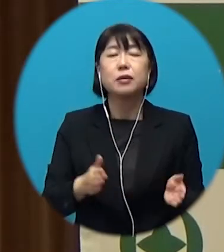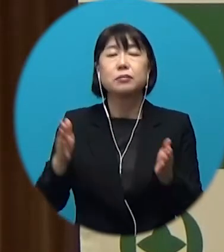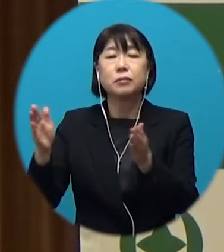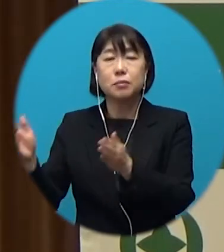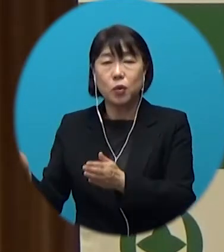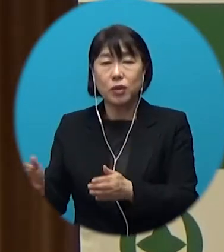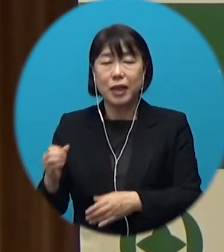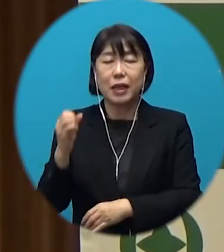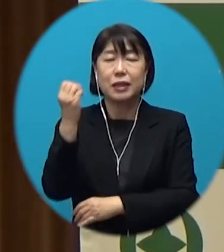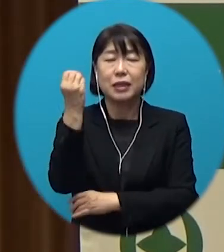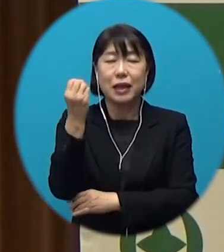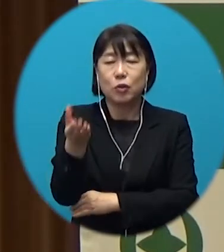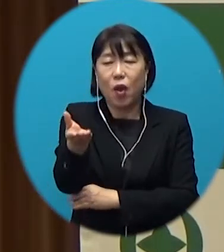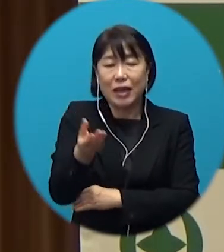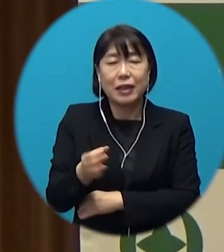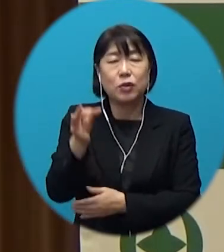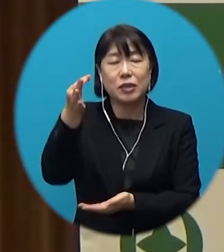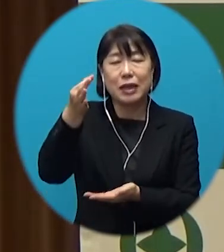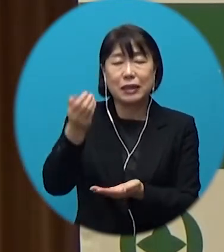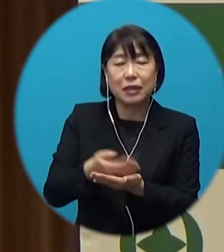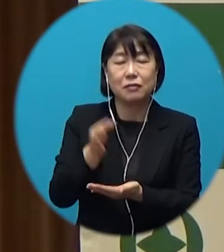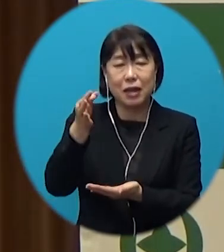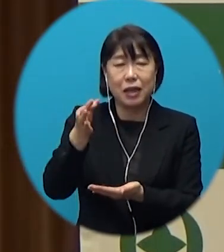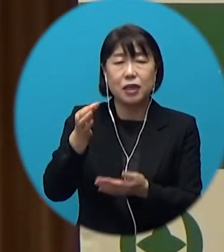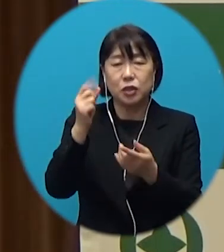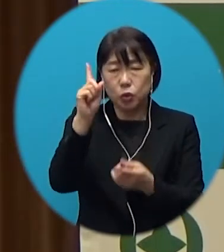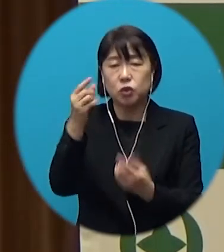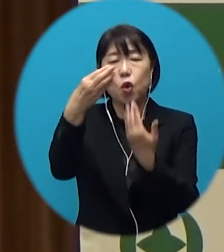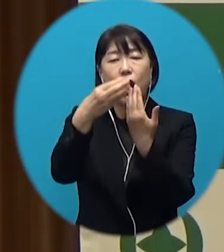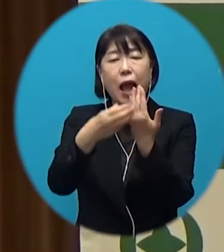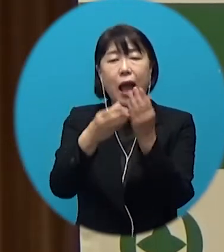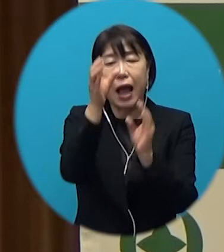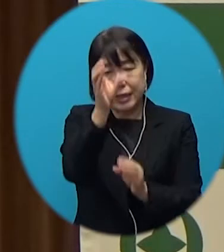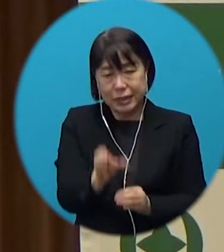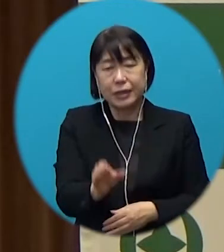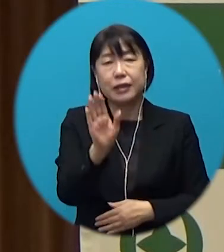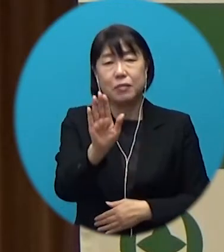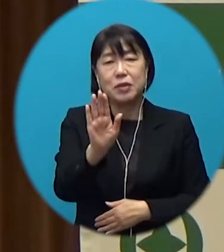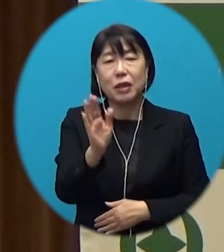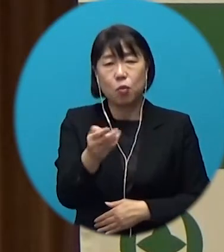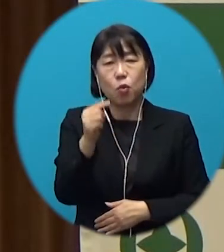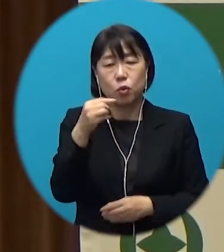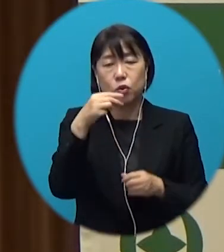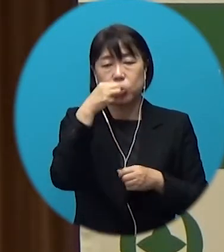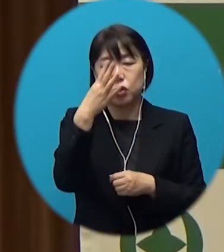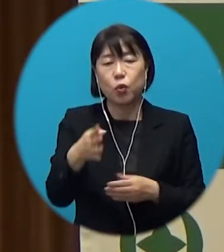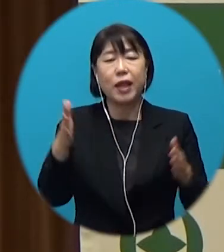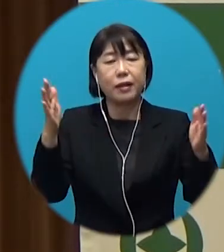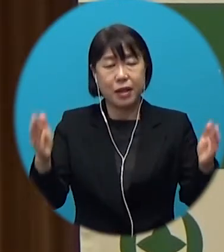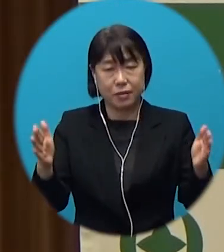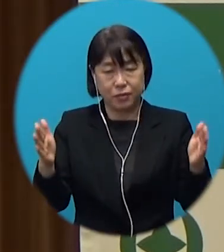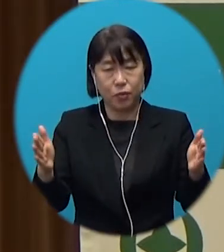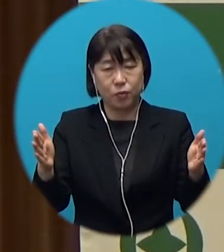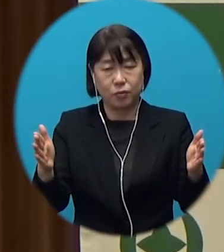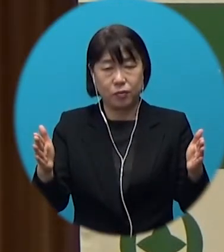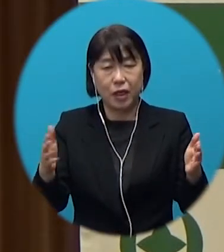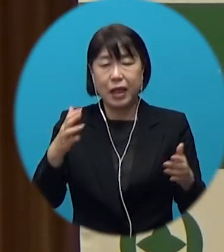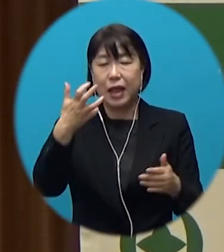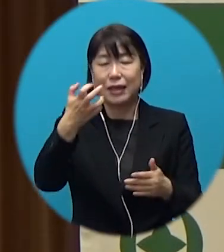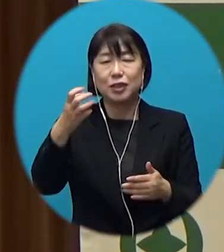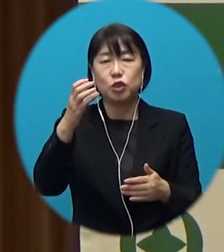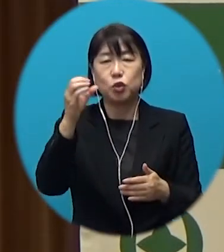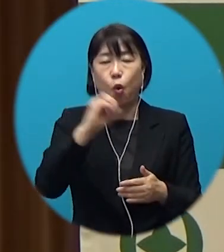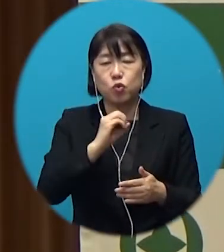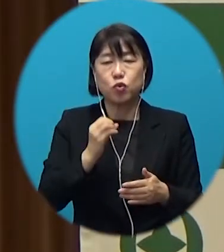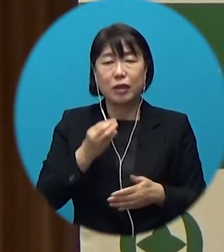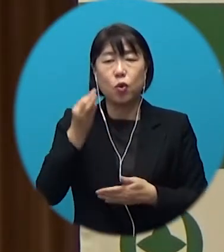金団体につきましては、目標の一つ、柱の一つにしていきますけれども、この4年間、対象の280億円の返済を